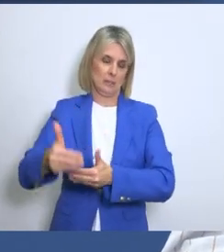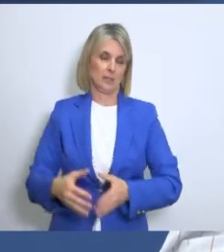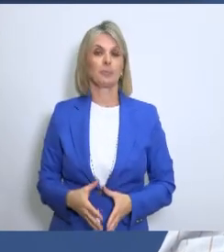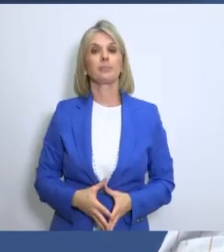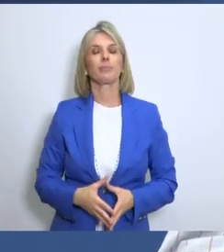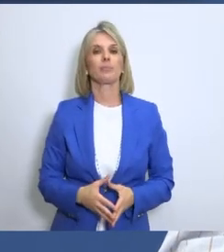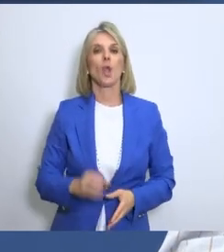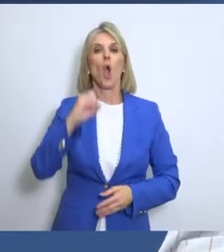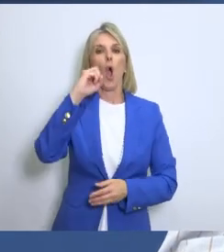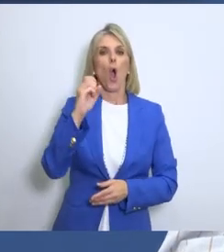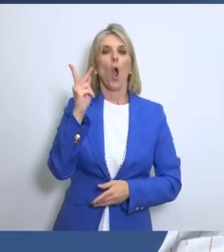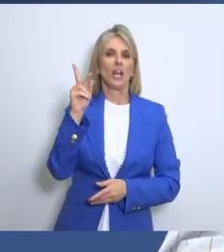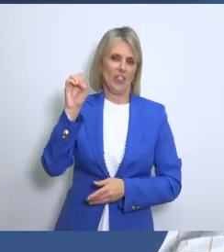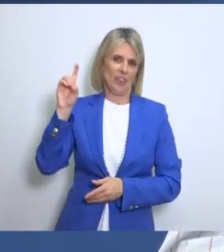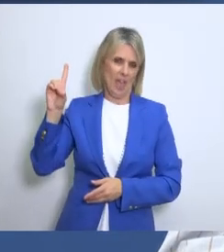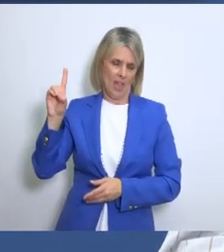ΟΚΔΕ